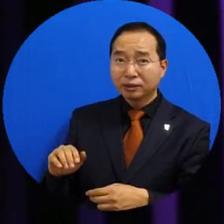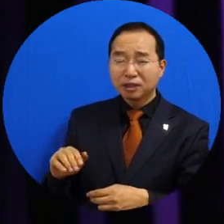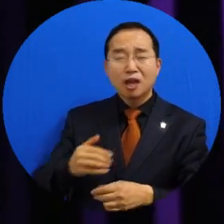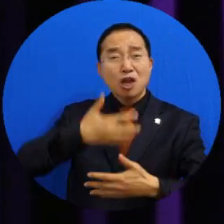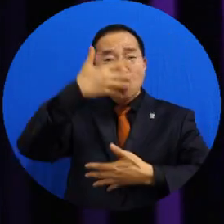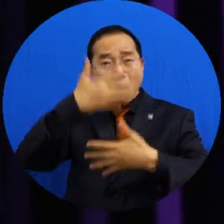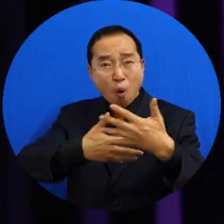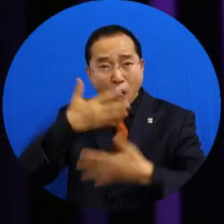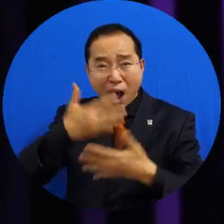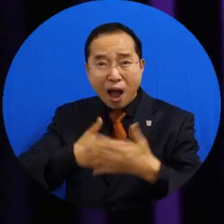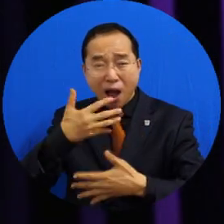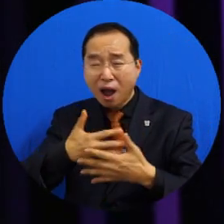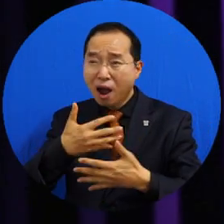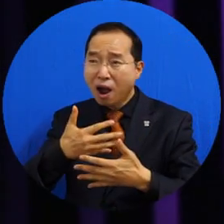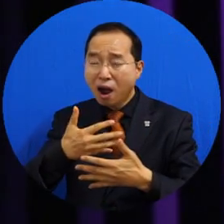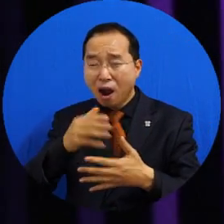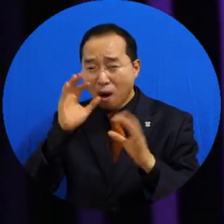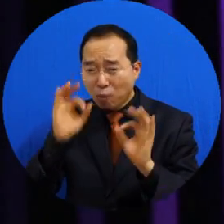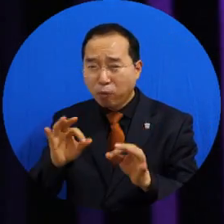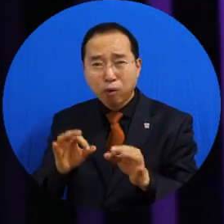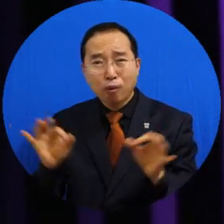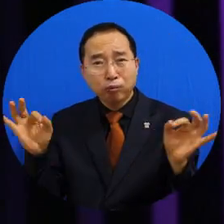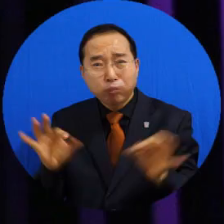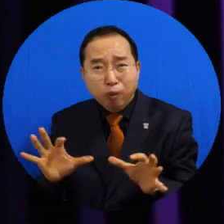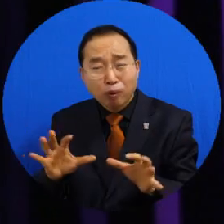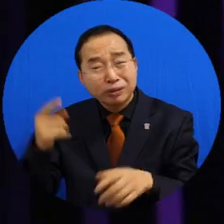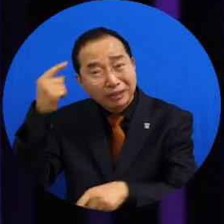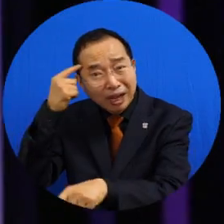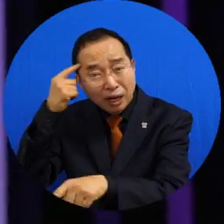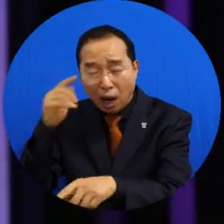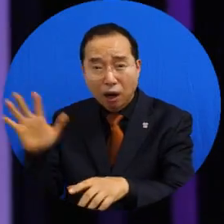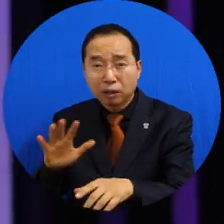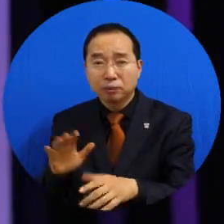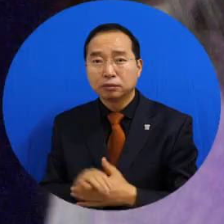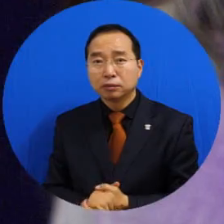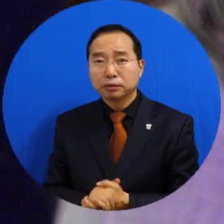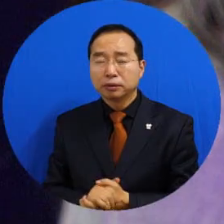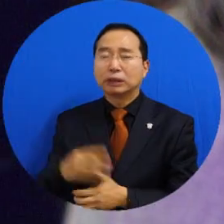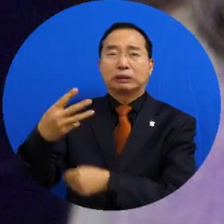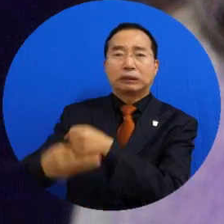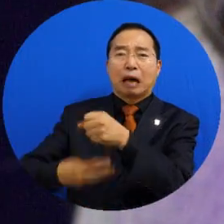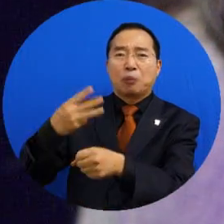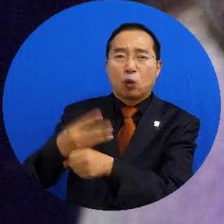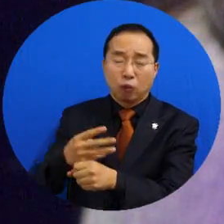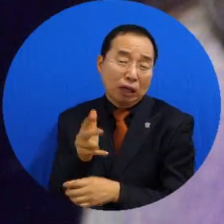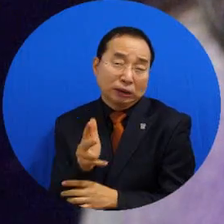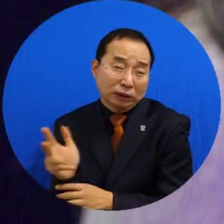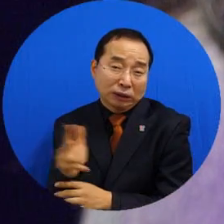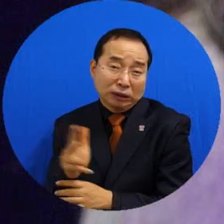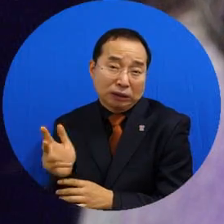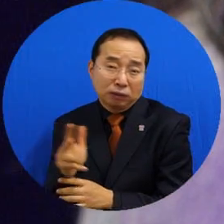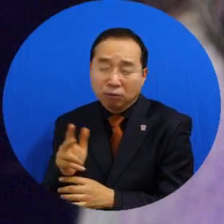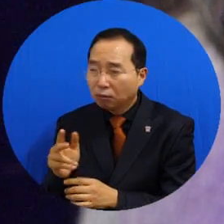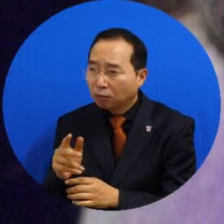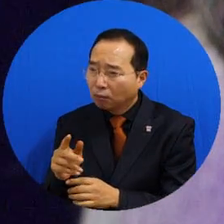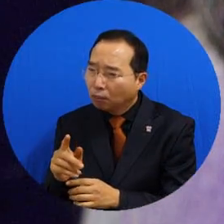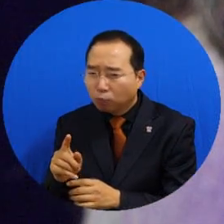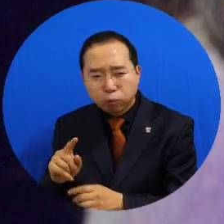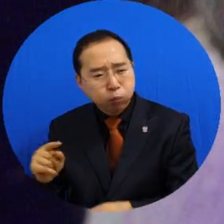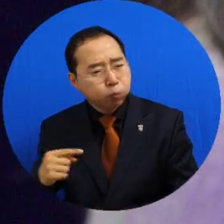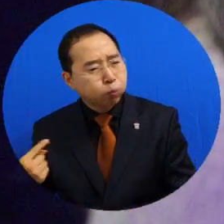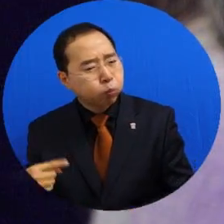겉에서 볼 때는 금방 한두 번이면 끝나지 않을까 이렇게 생각할 수 있잖아요. 근데 3년 동안 결과물 없이 맨날 오기만